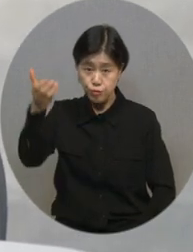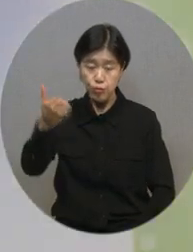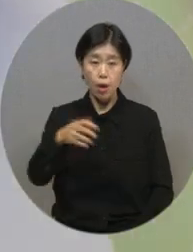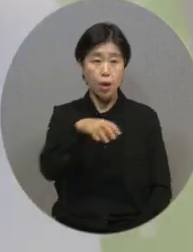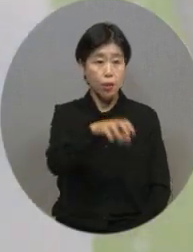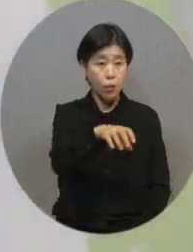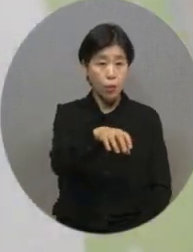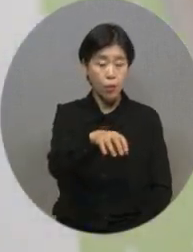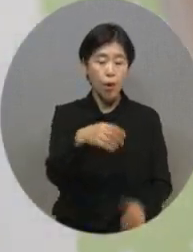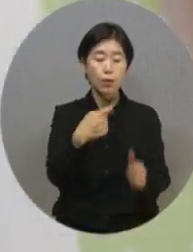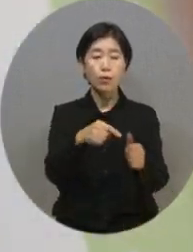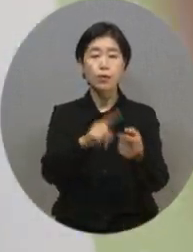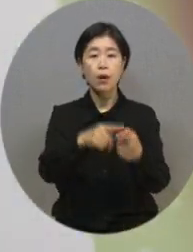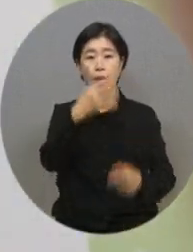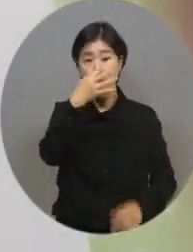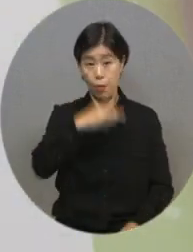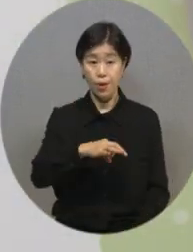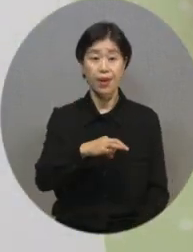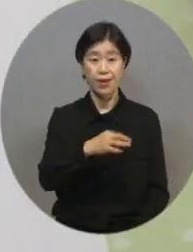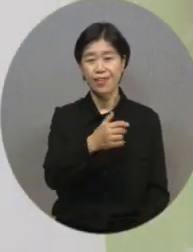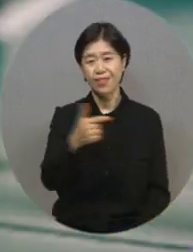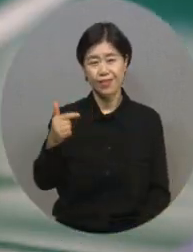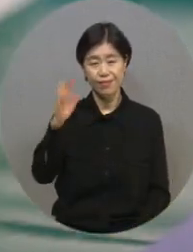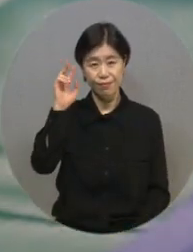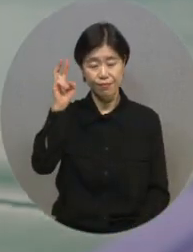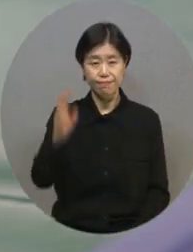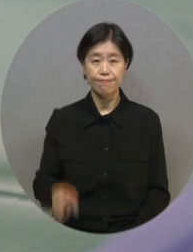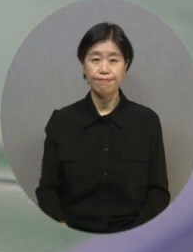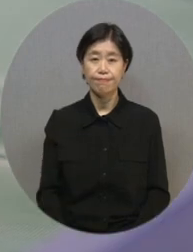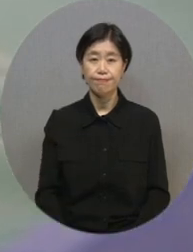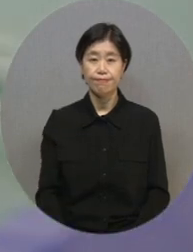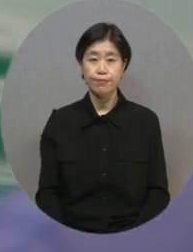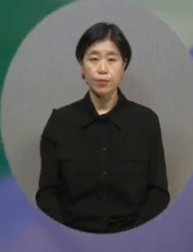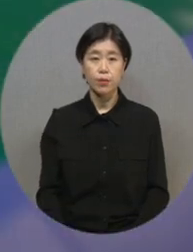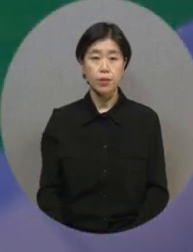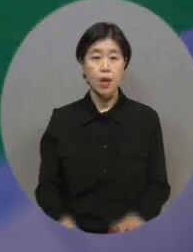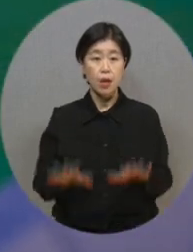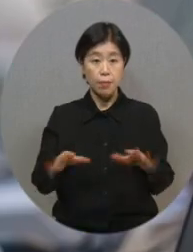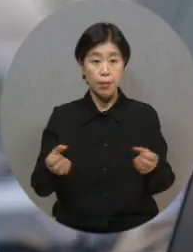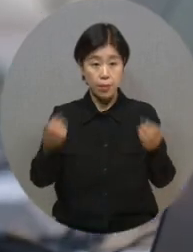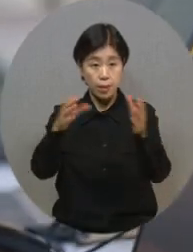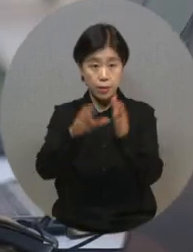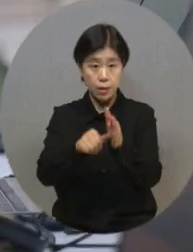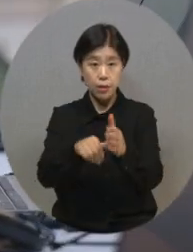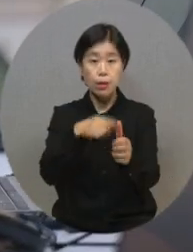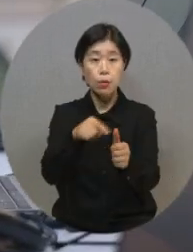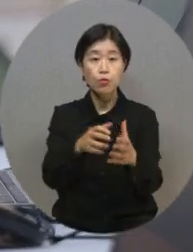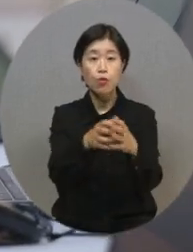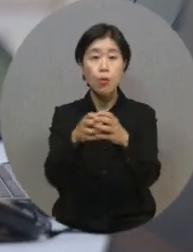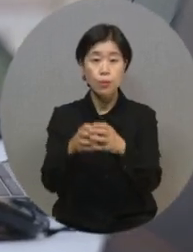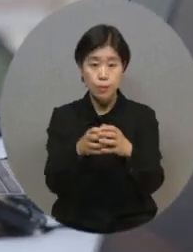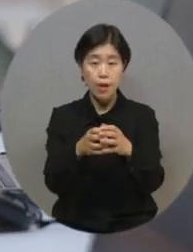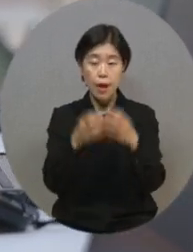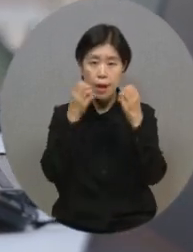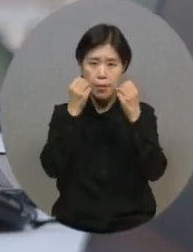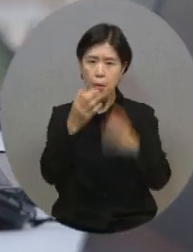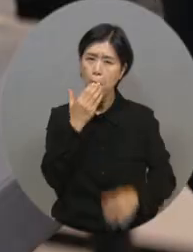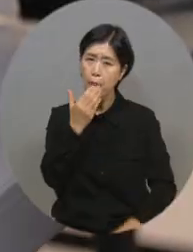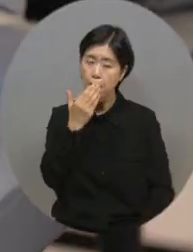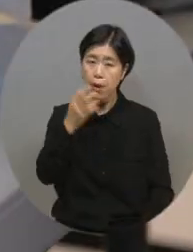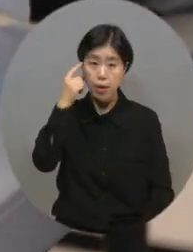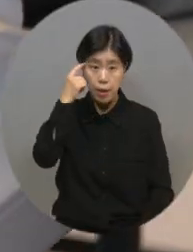교육 증진의 효과를 더하게 될 것으로 기대됩니다. 이번 완주 교육 한마당이 교육공동체의 새로운 가능성을